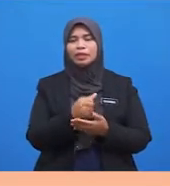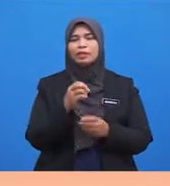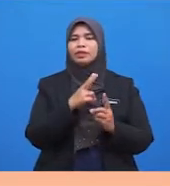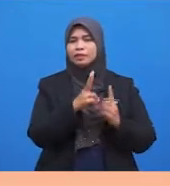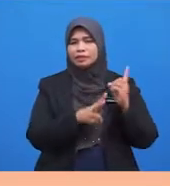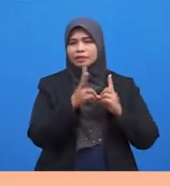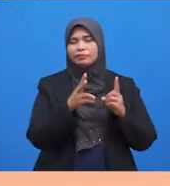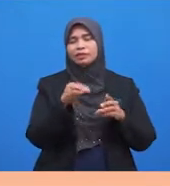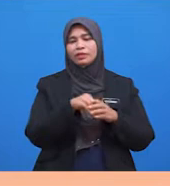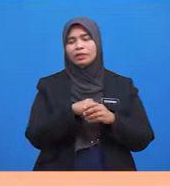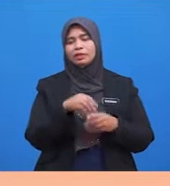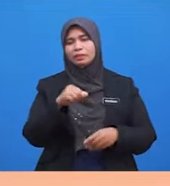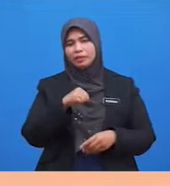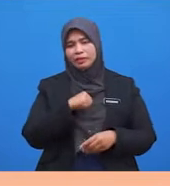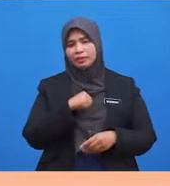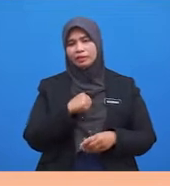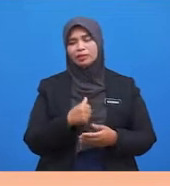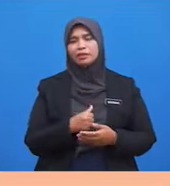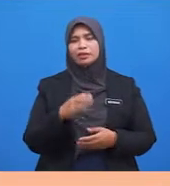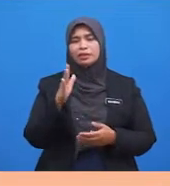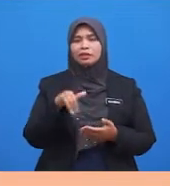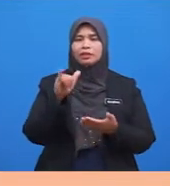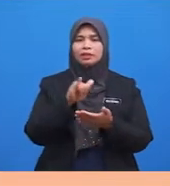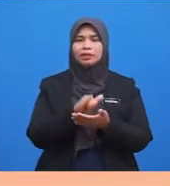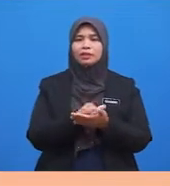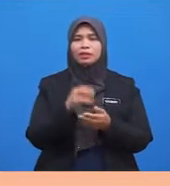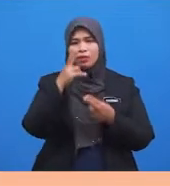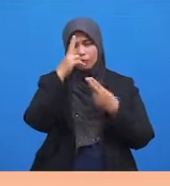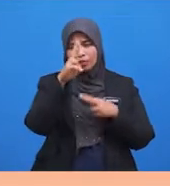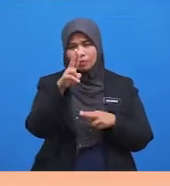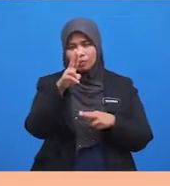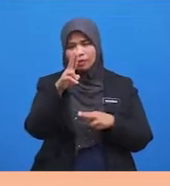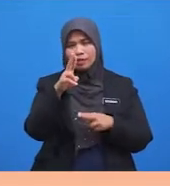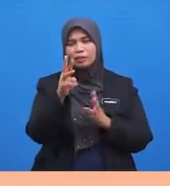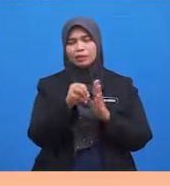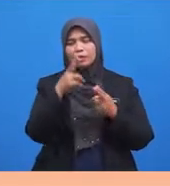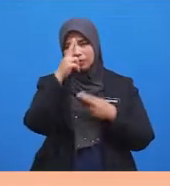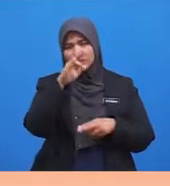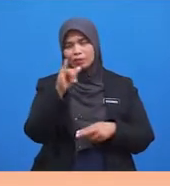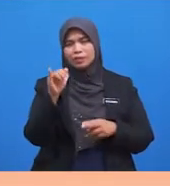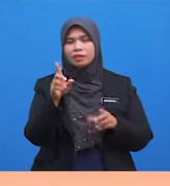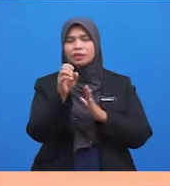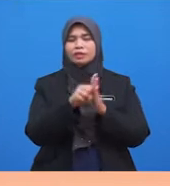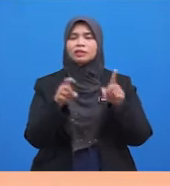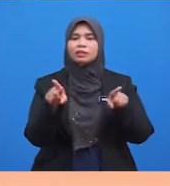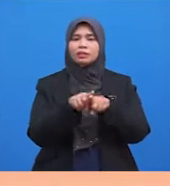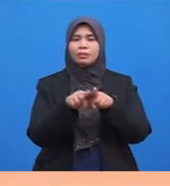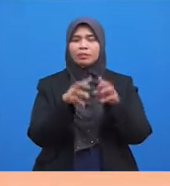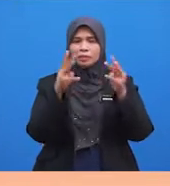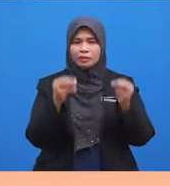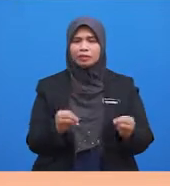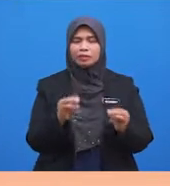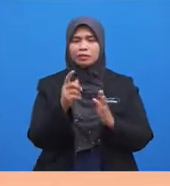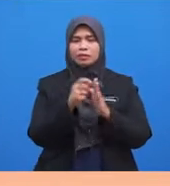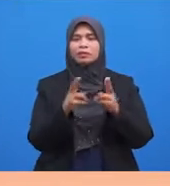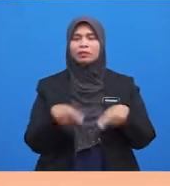civik dalam diri kita, iaitu hormat menghormati sesama manusia,